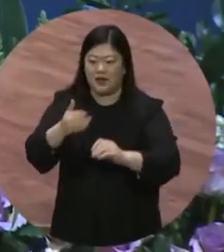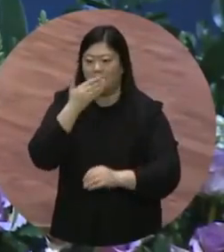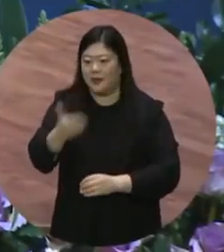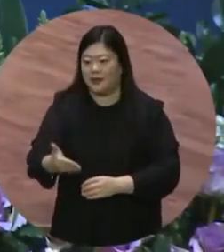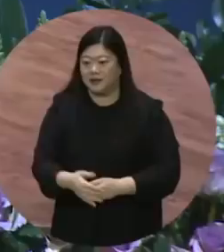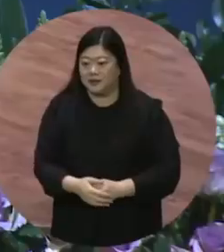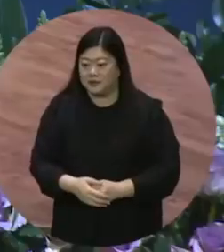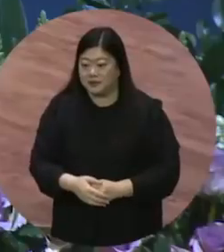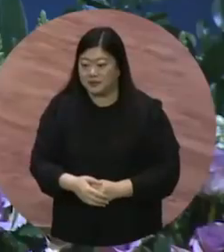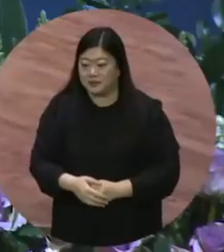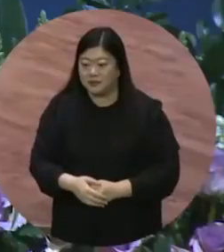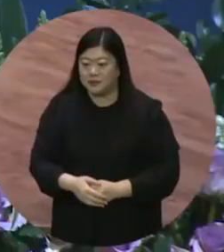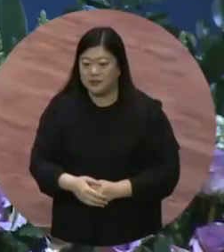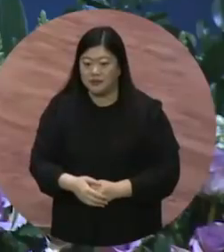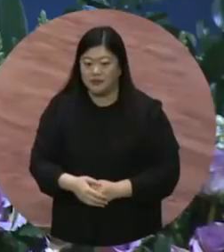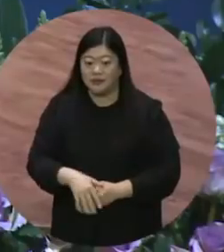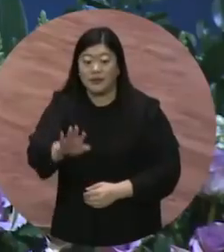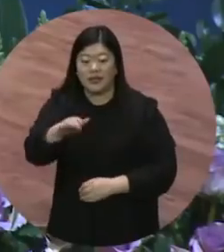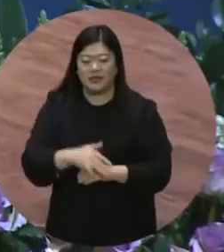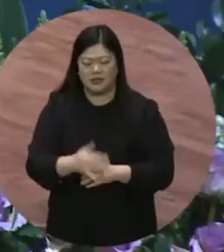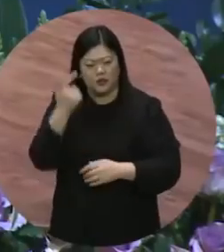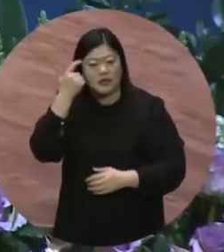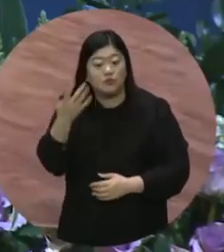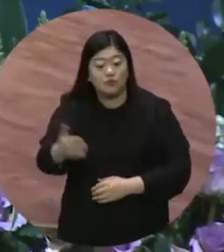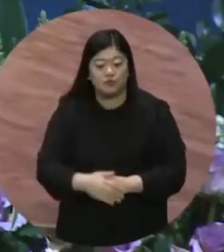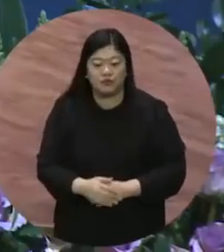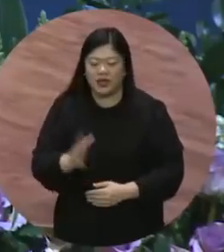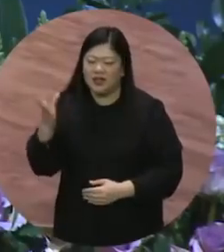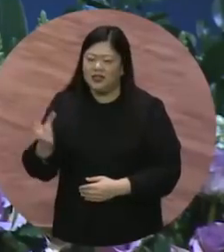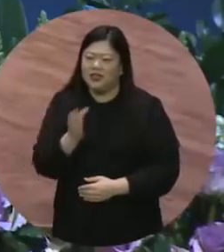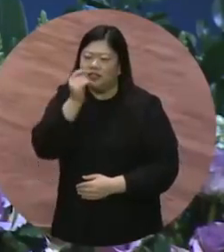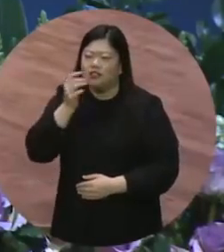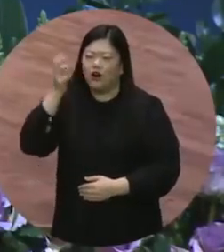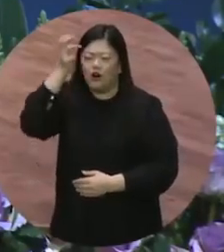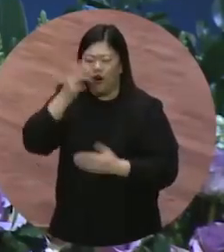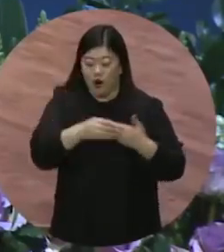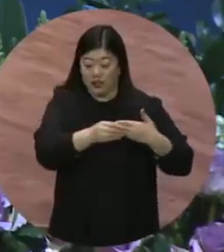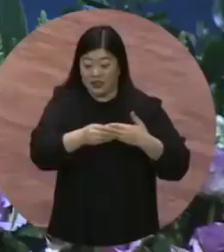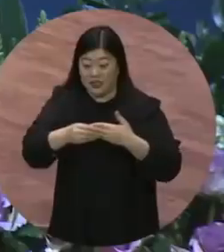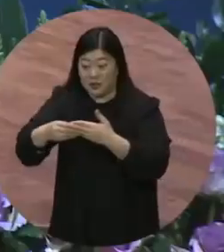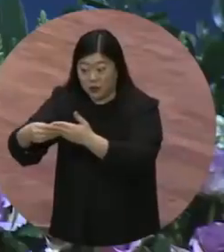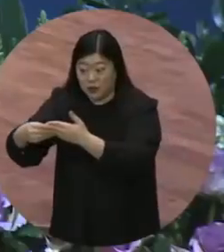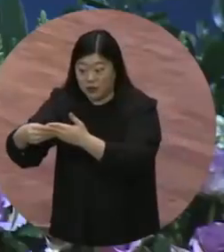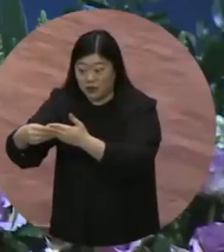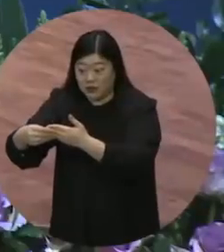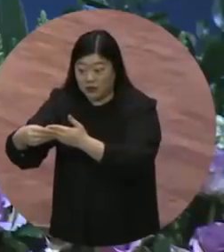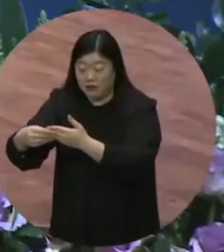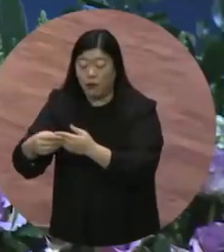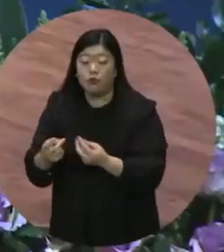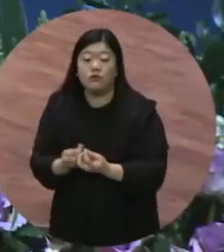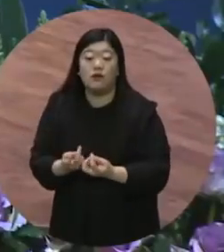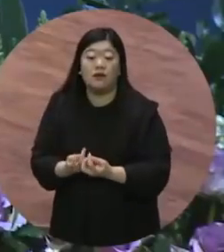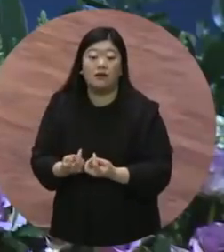가장 확실하게 받는 성령의 인도가 무엇인가? 강단 말씀에 순종하는 것입니다. 성령의 인도는